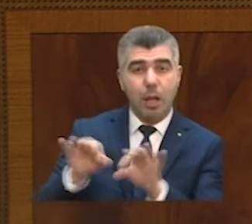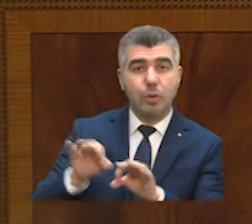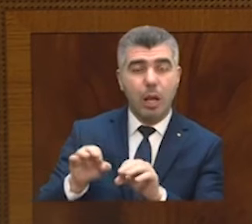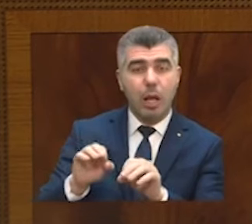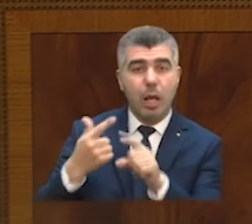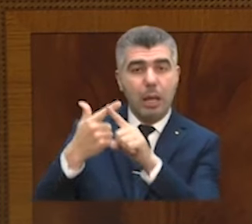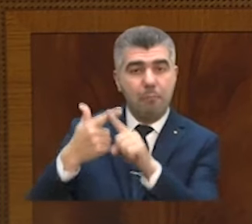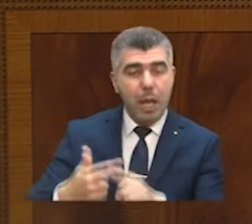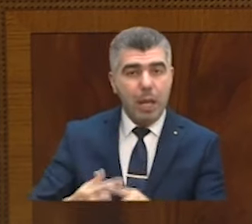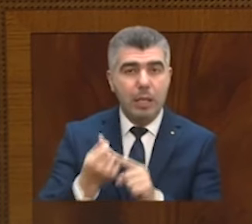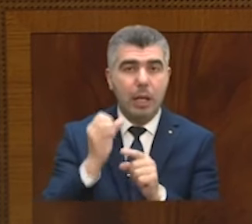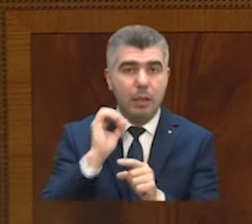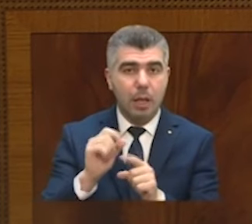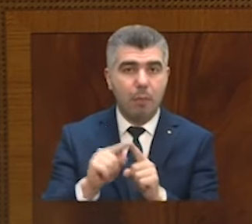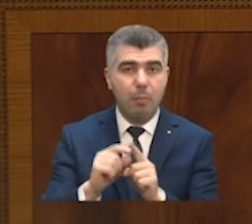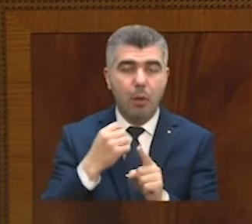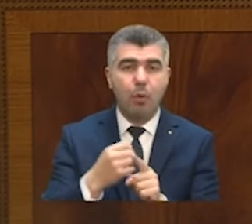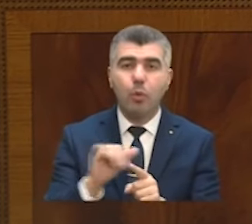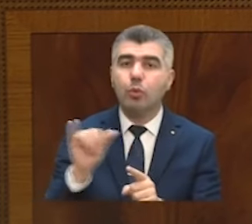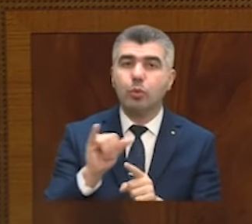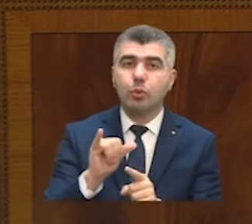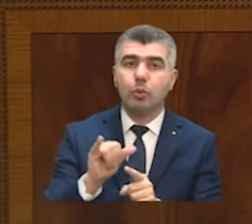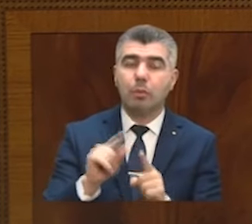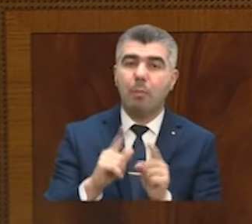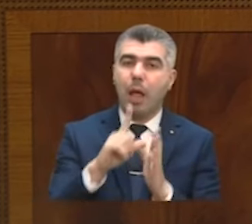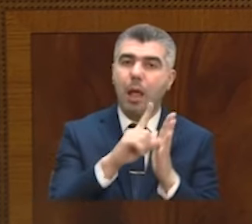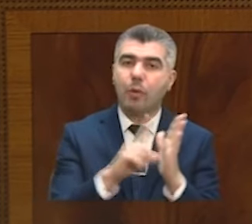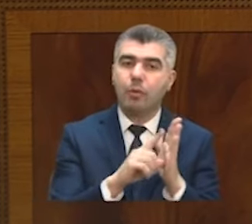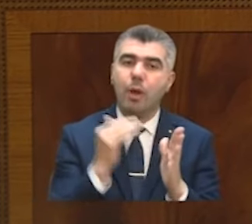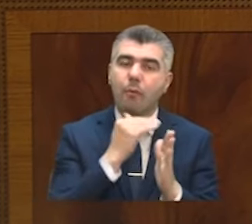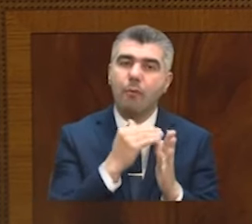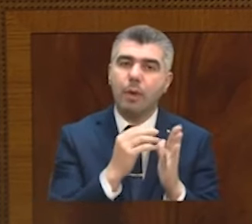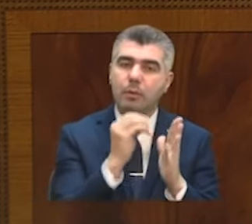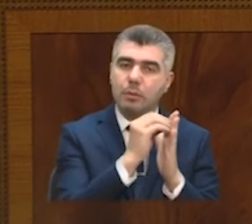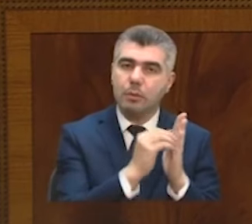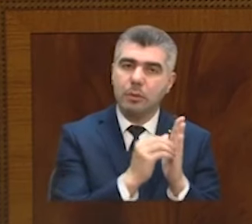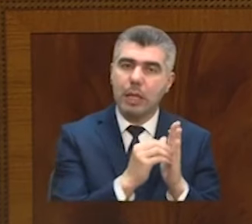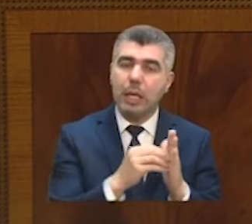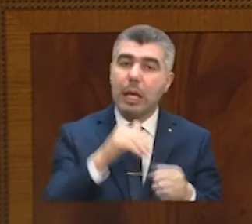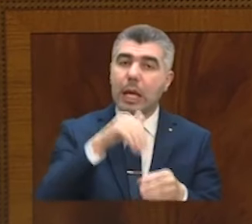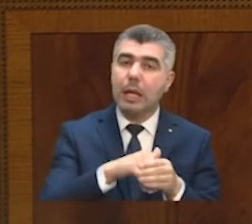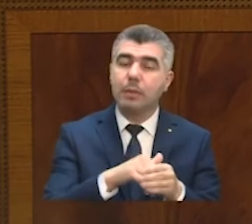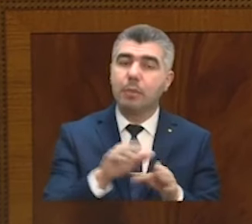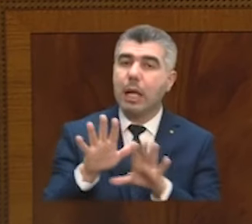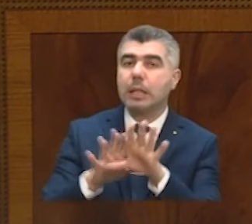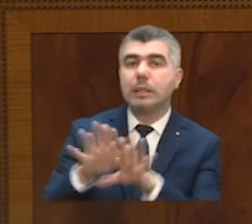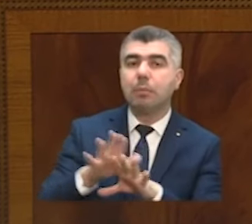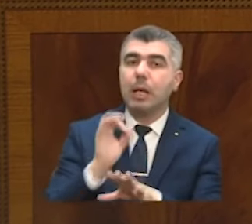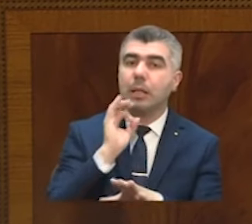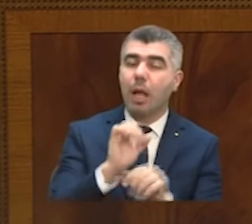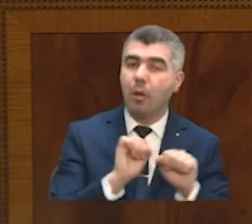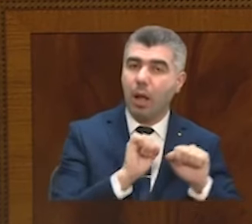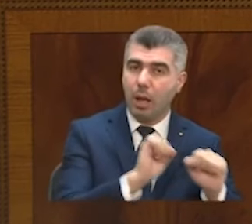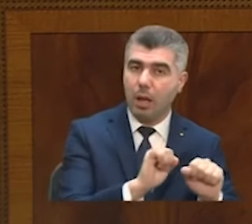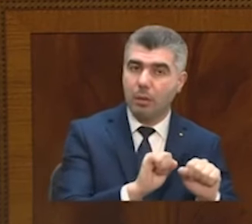وعنده كلفة علمية، ولكن خليونا نقول لكم راه دار البرنامج الاستعجالي اللي كان حزب ديالكم اليوم في الحكومة كيدبروا واللي خلى فيه